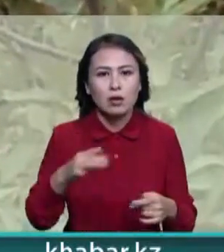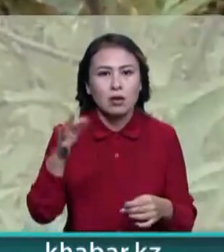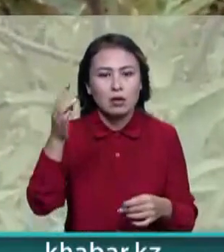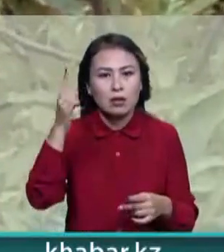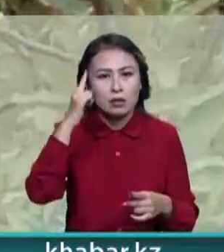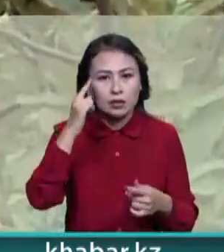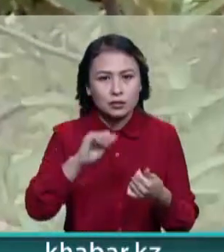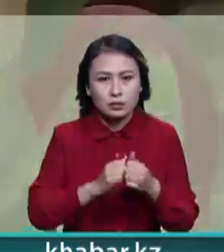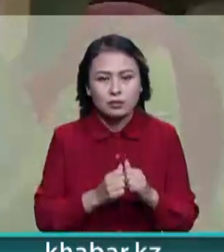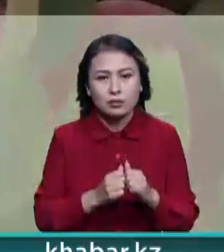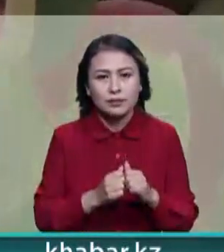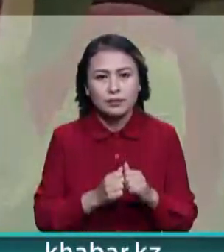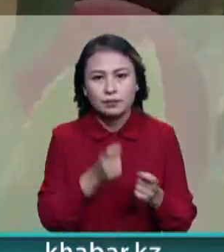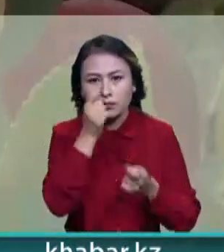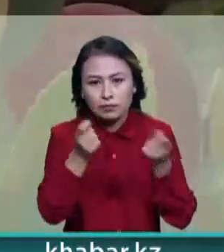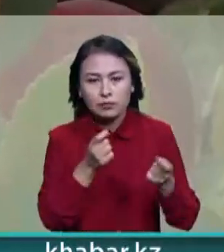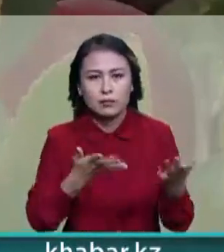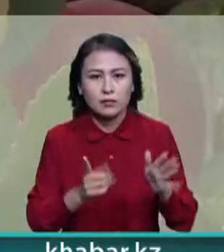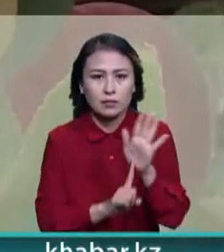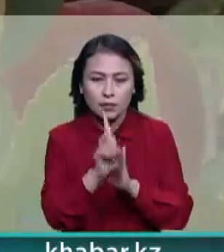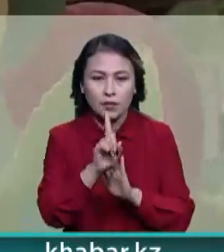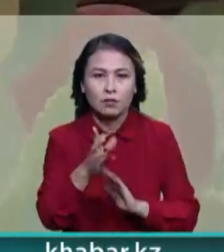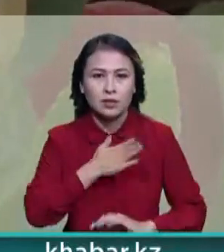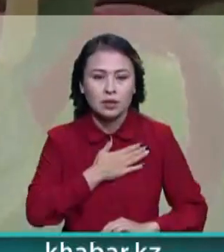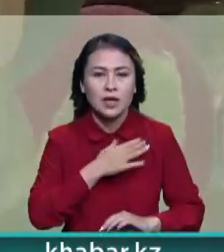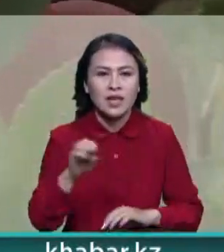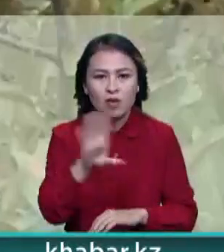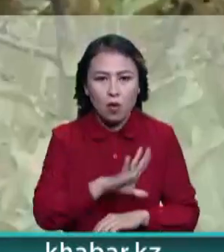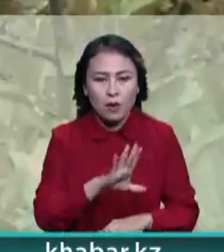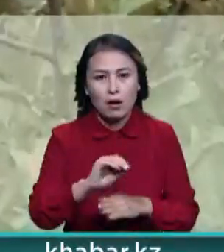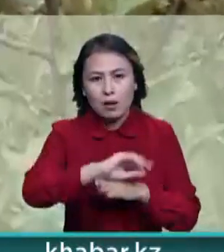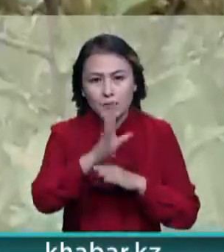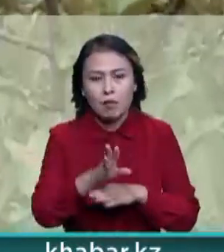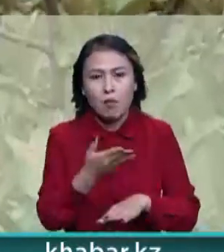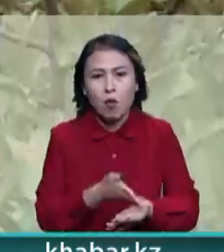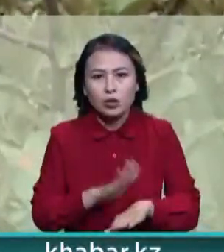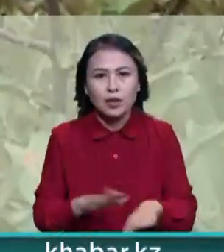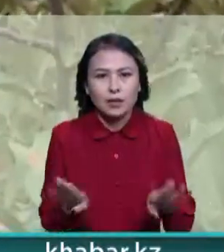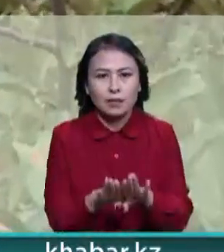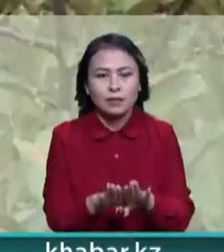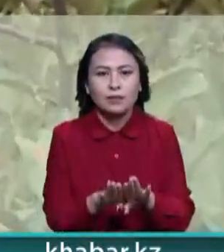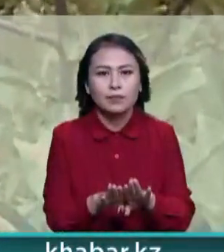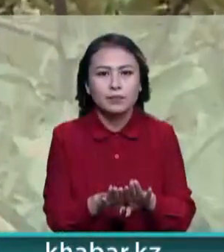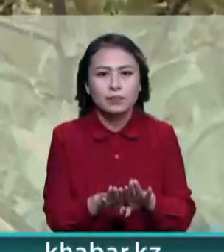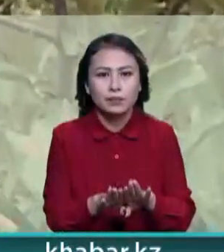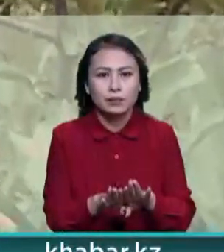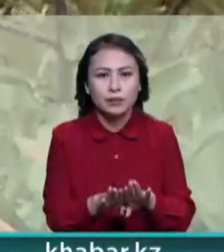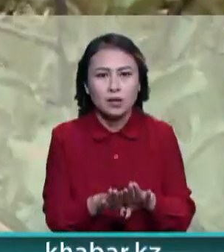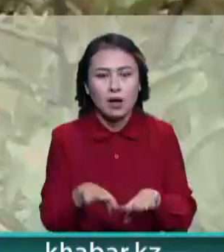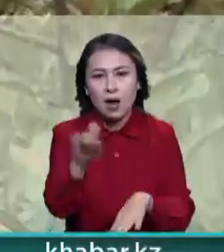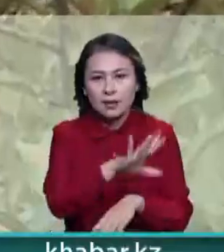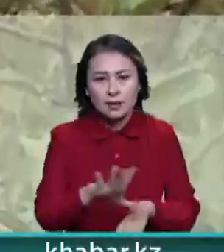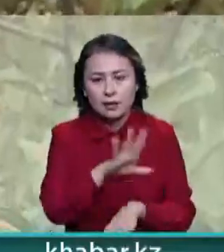ұқыптап, тиянақты жолға қоятын болсақ, біз Европаны қамтып отқан Польша секілді